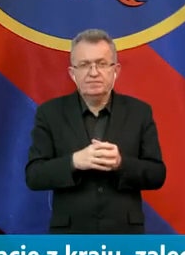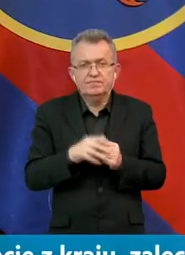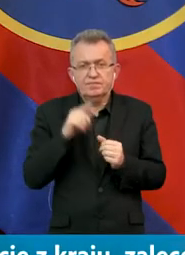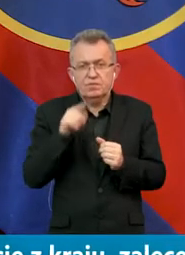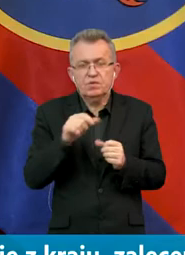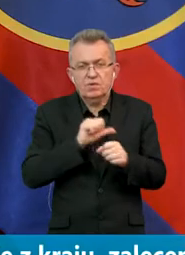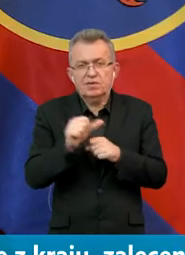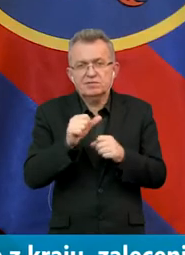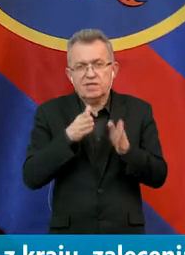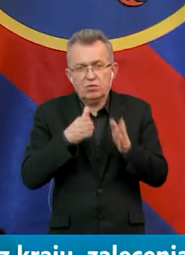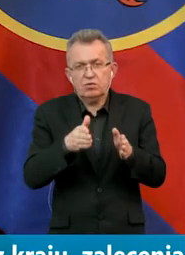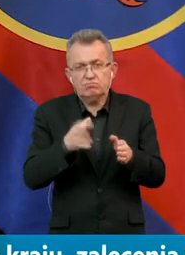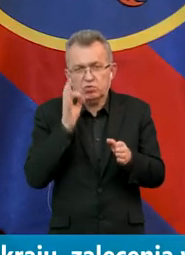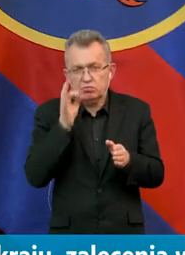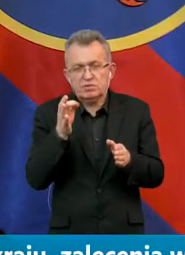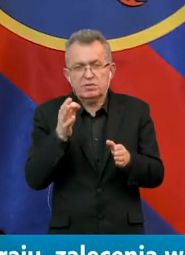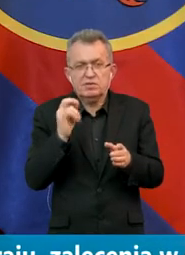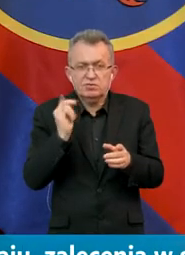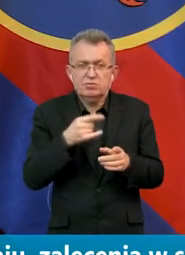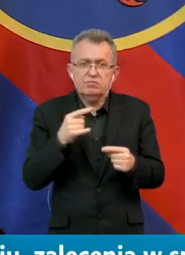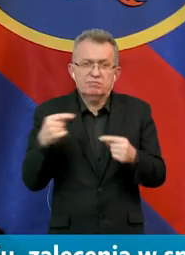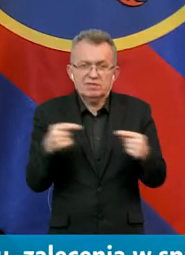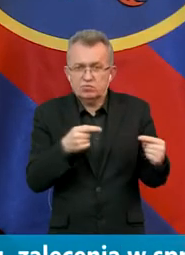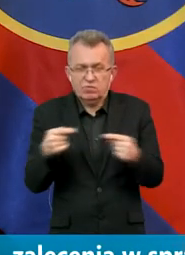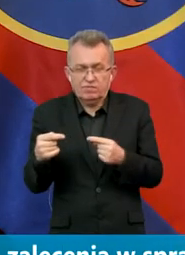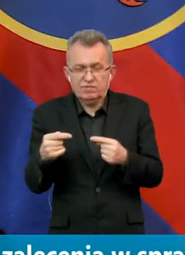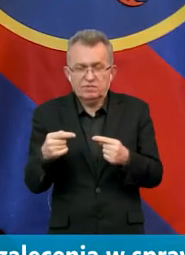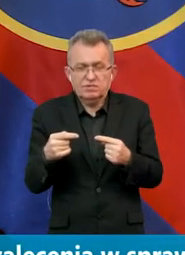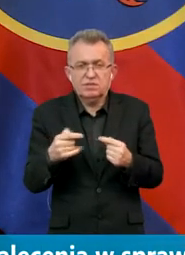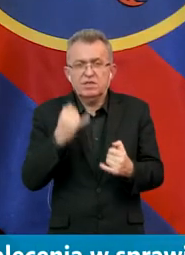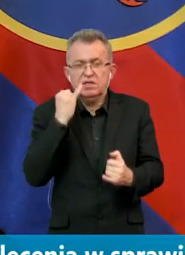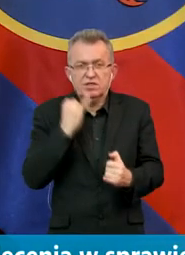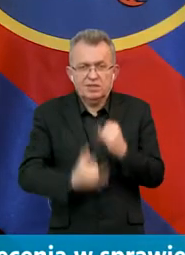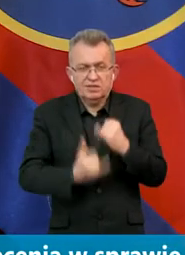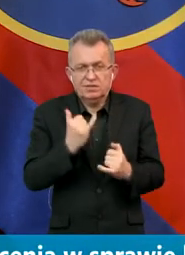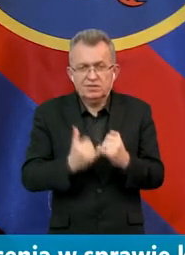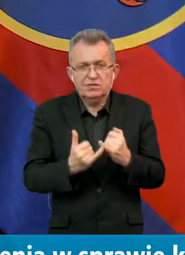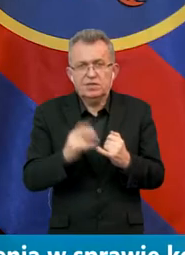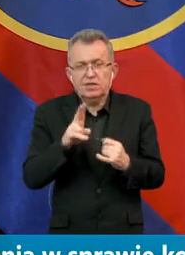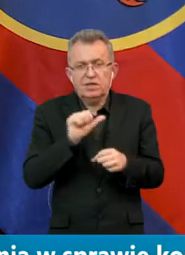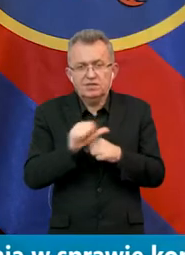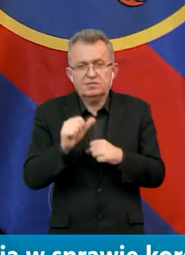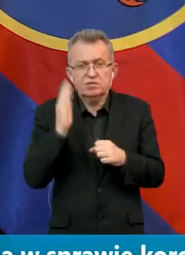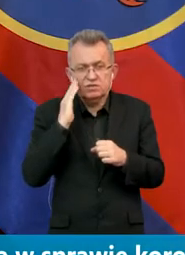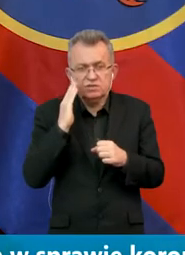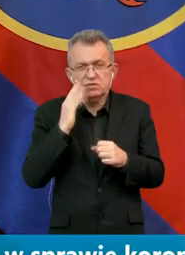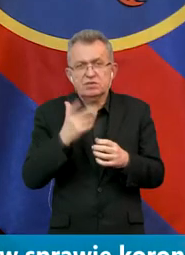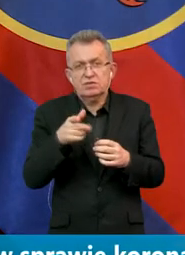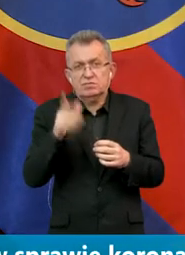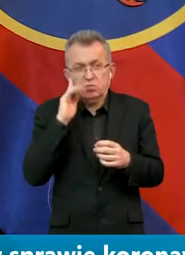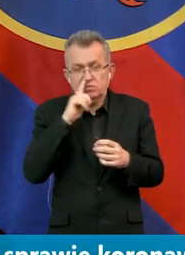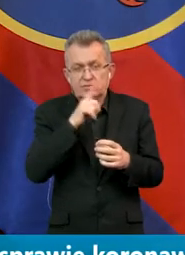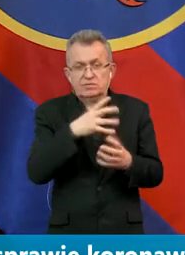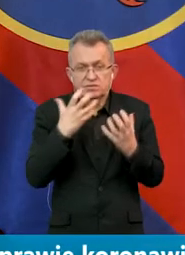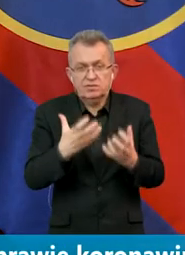się, kierunek racjonalny. Oczywiście trzeba to wydyskutować, natomiast jeżeli jest tak, że mieszkańcy w większości będą życzyli